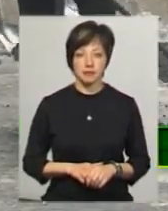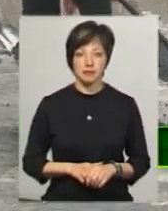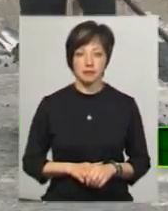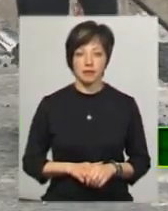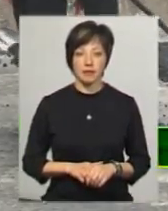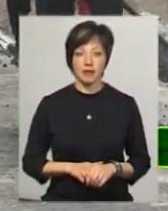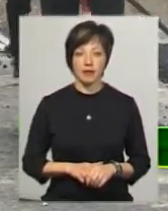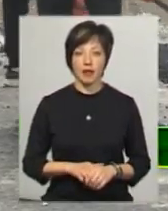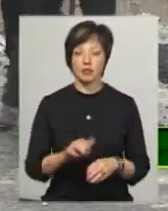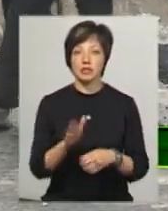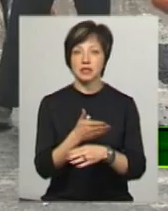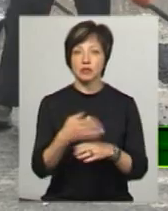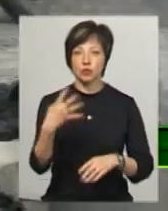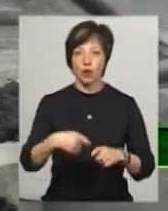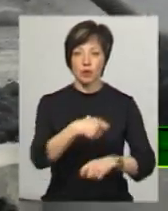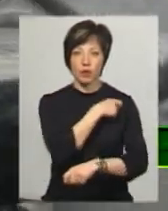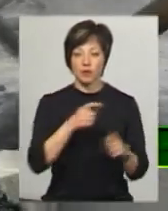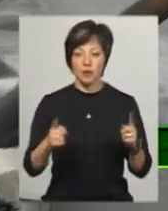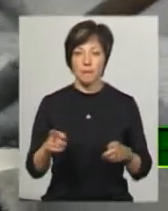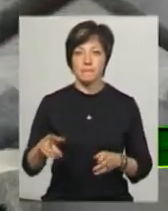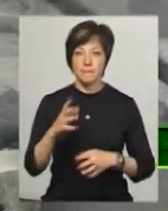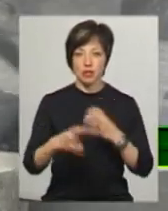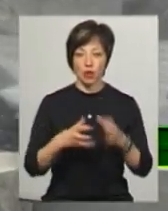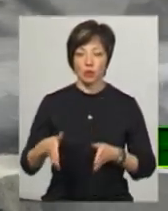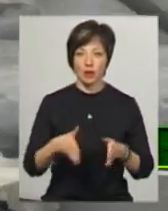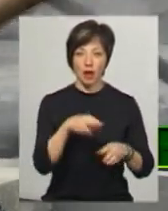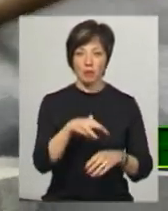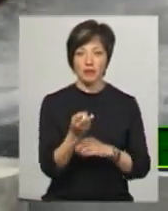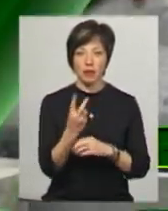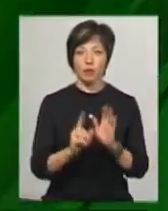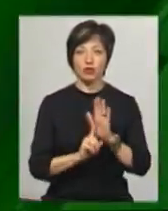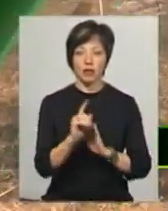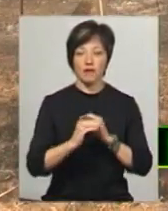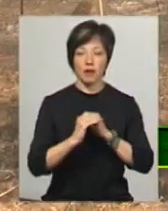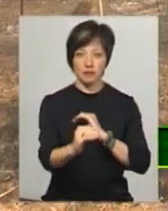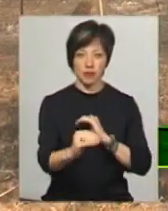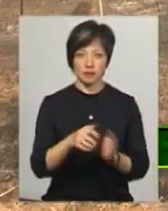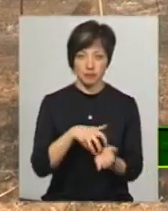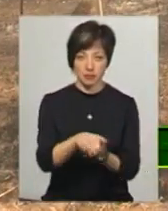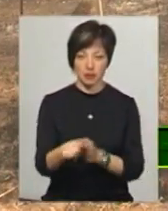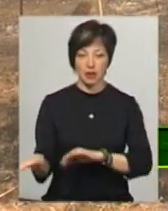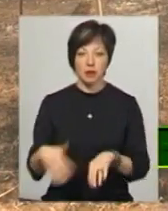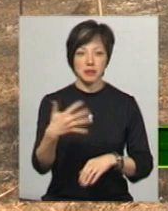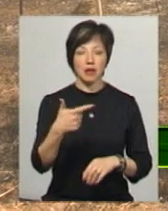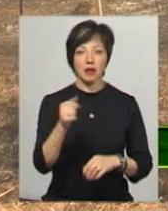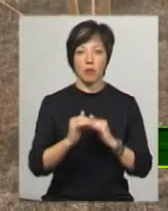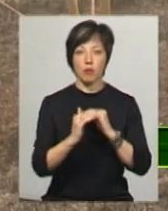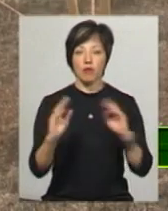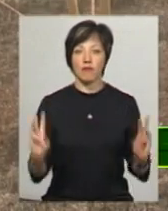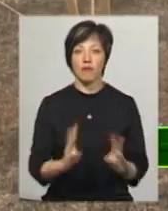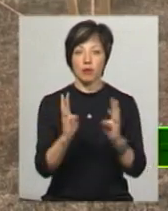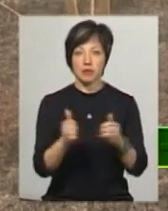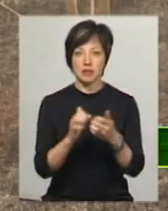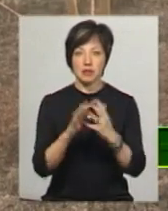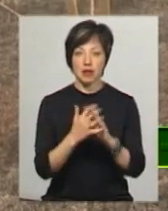На частині 40-кілометрового відрізку міжнародної траси М-12 почали вкладати асфальт. Майже 50 гектарів поля вигоріло